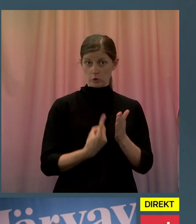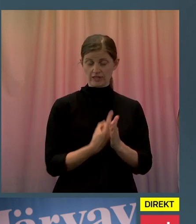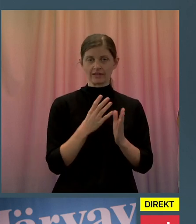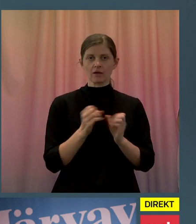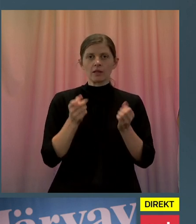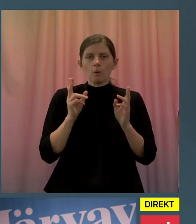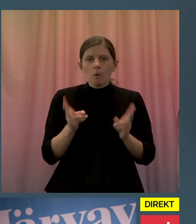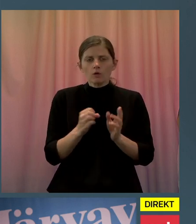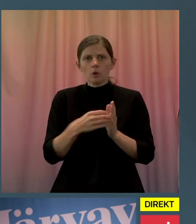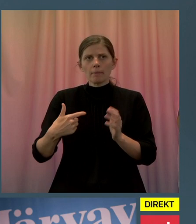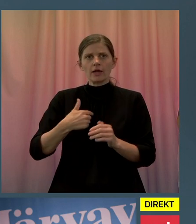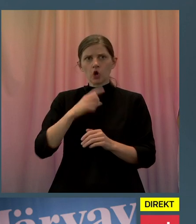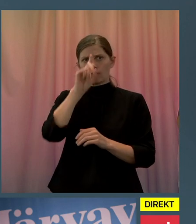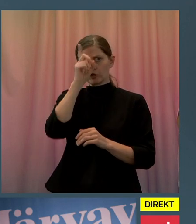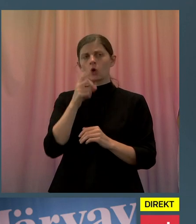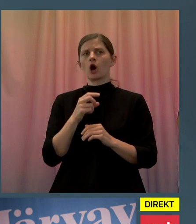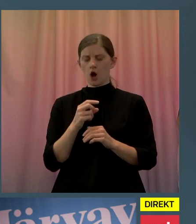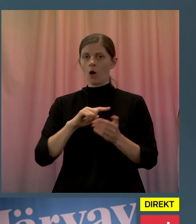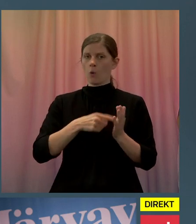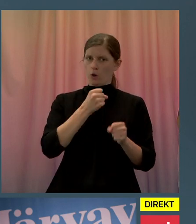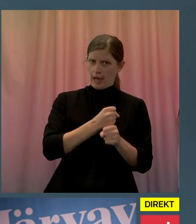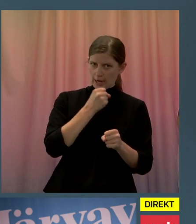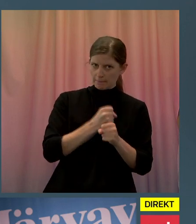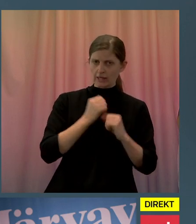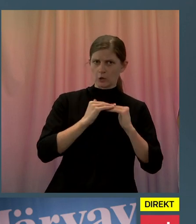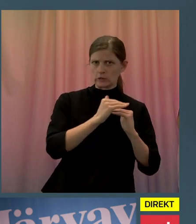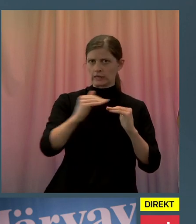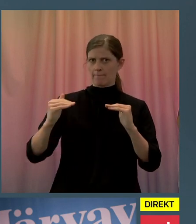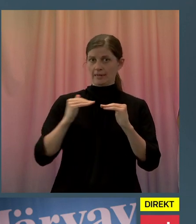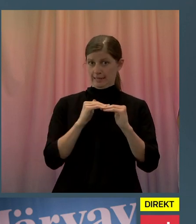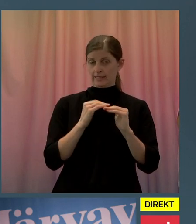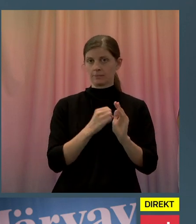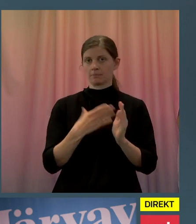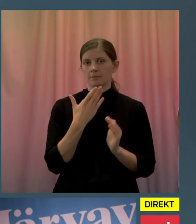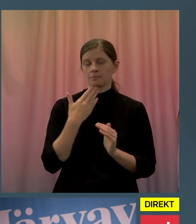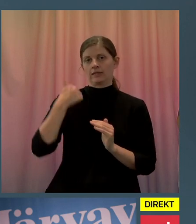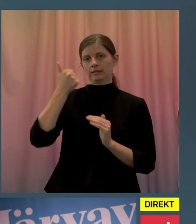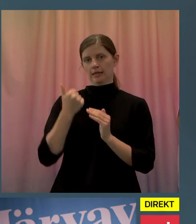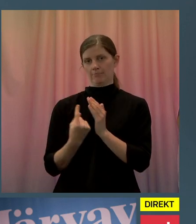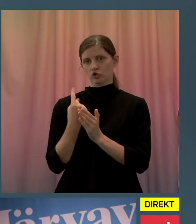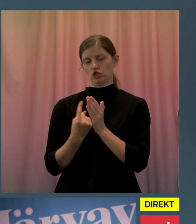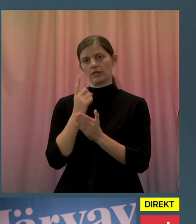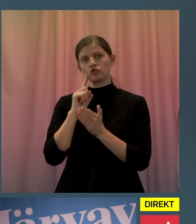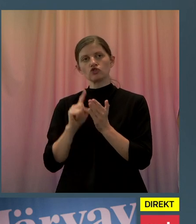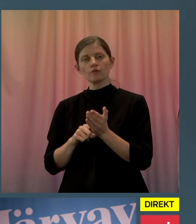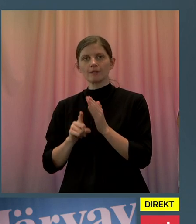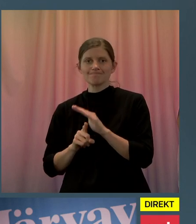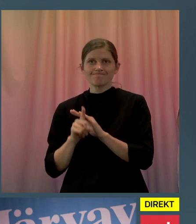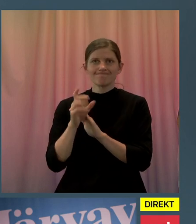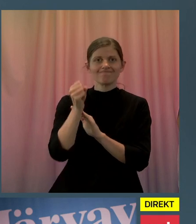mig insikten att det är hårt arbete och jämlikhet som är den bästa grunden för nya